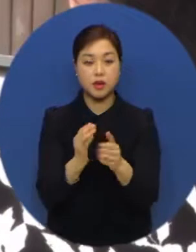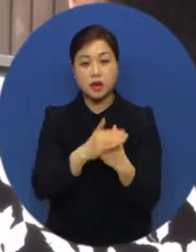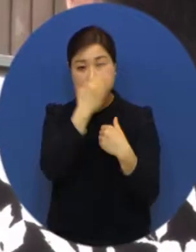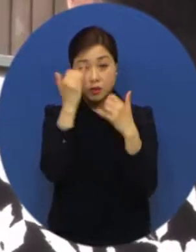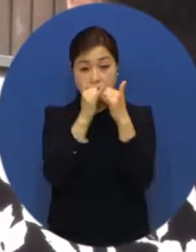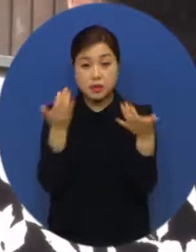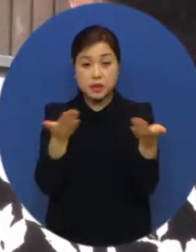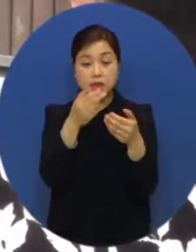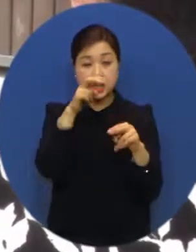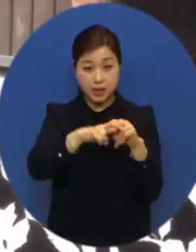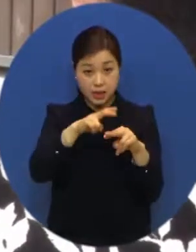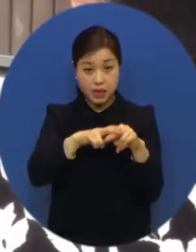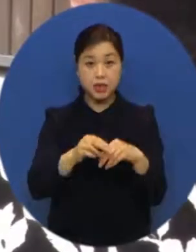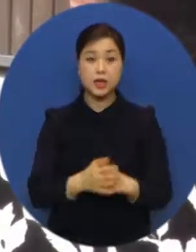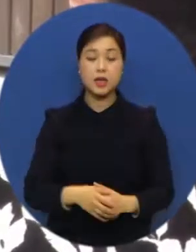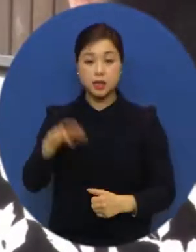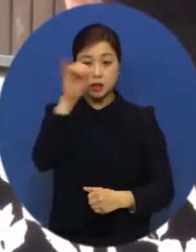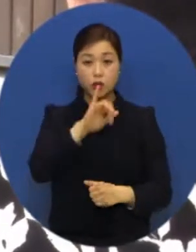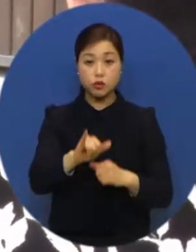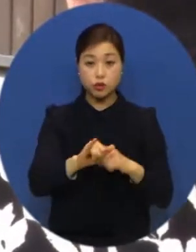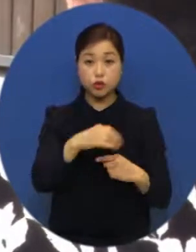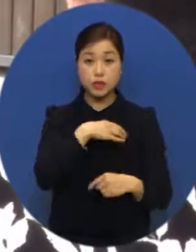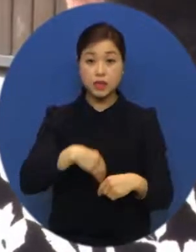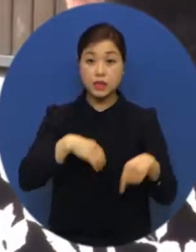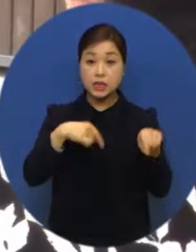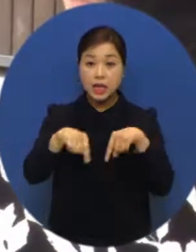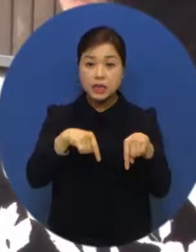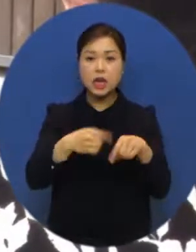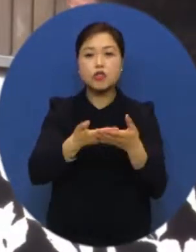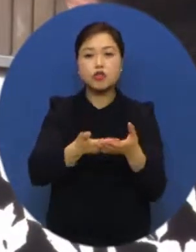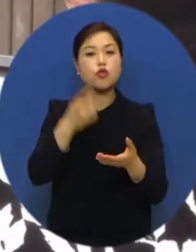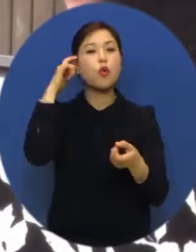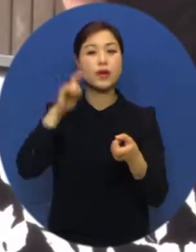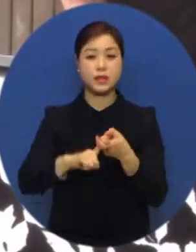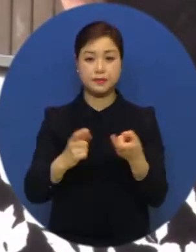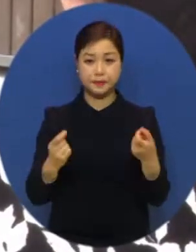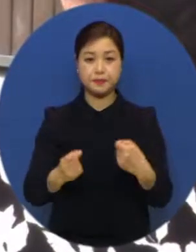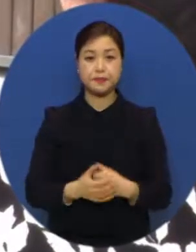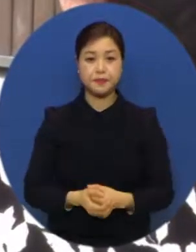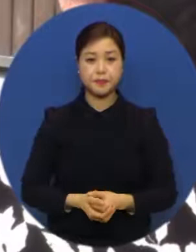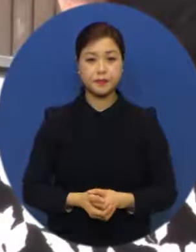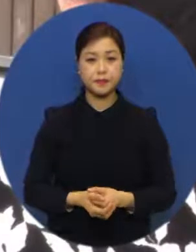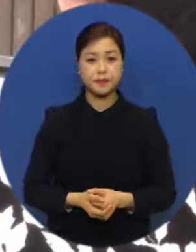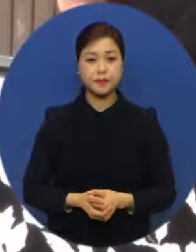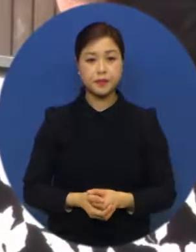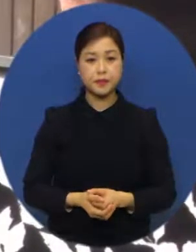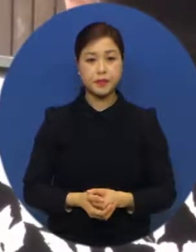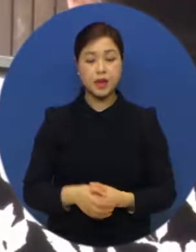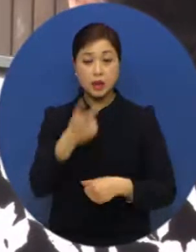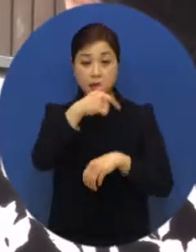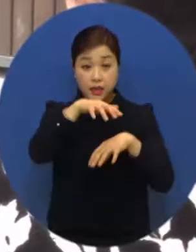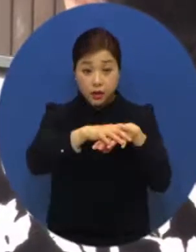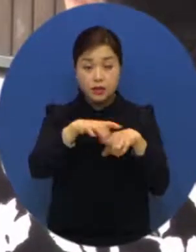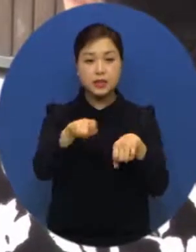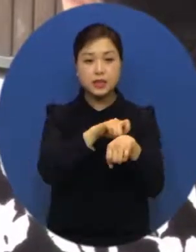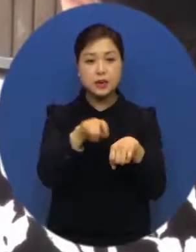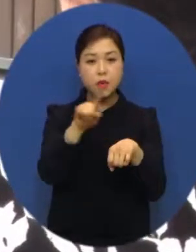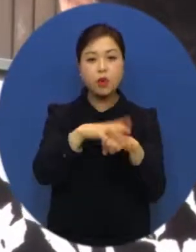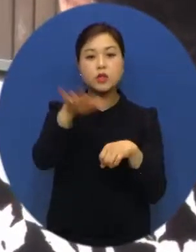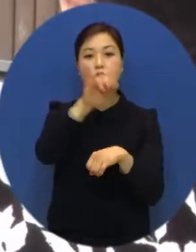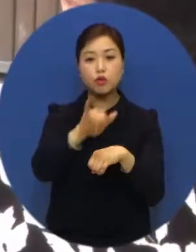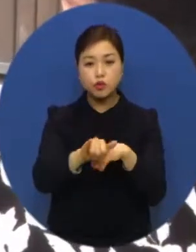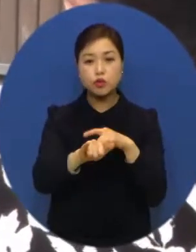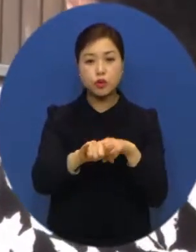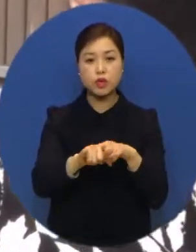일자리가 전국 지자체의 화두가 되고 있어요. 네. 화두가 되고 있는데, 대전은 특히